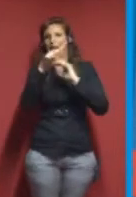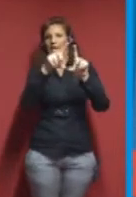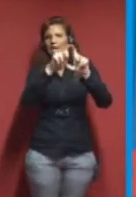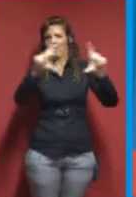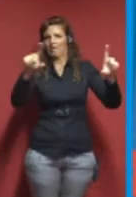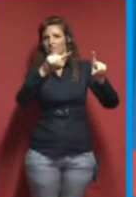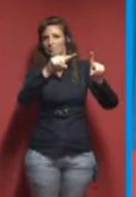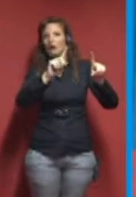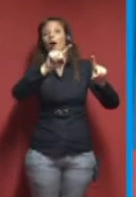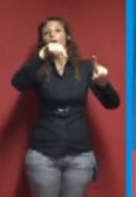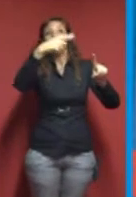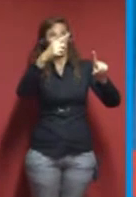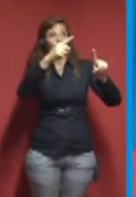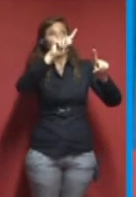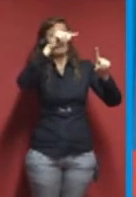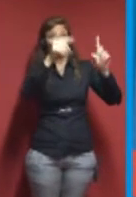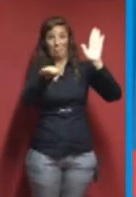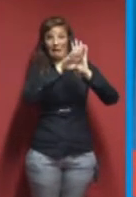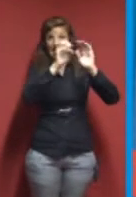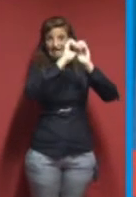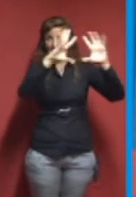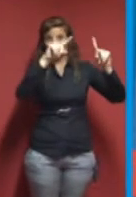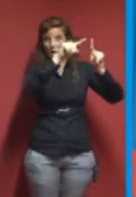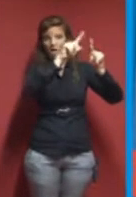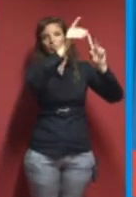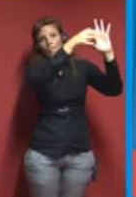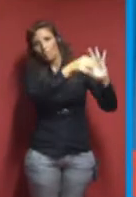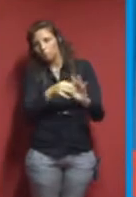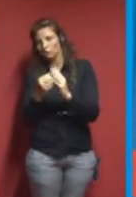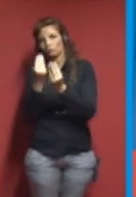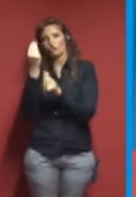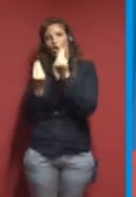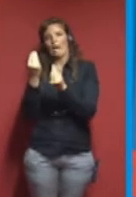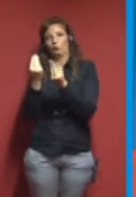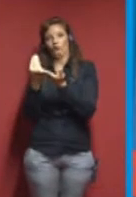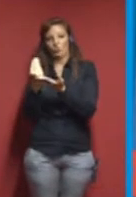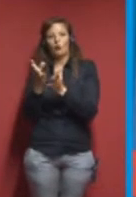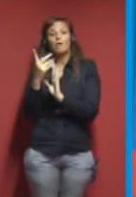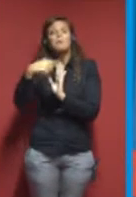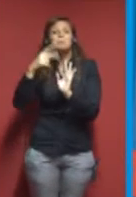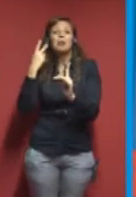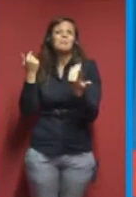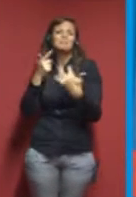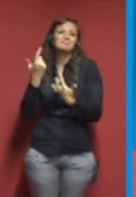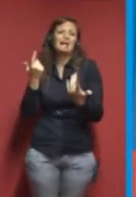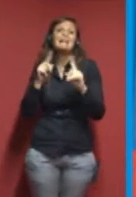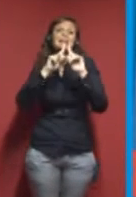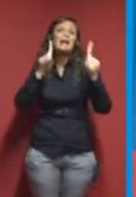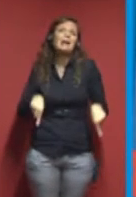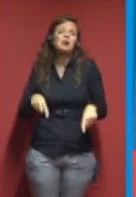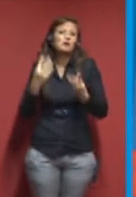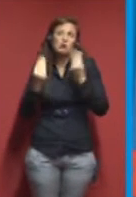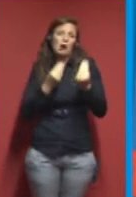poi è stato ricreato un giocattolo questo è il tipico negozio di giocattoli